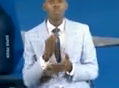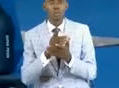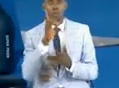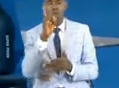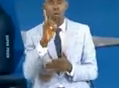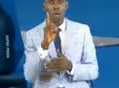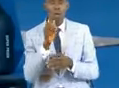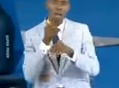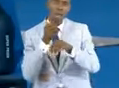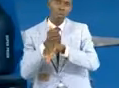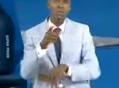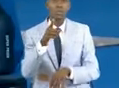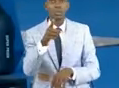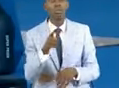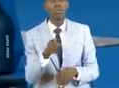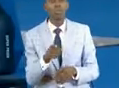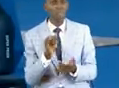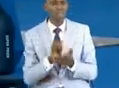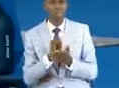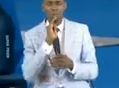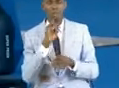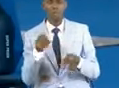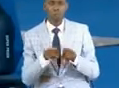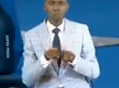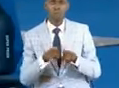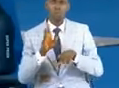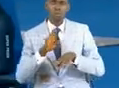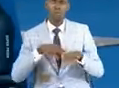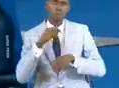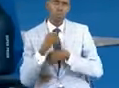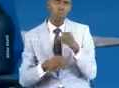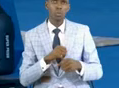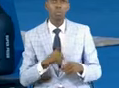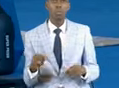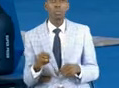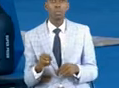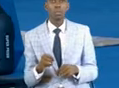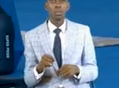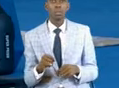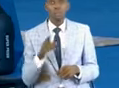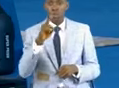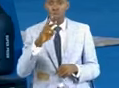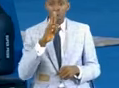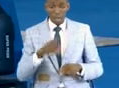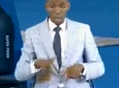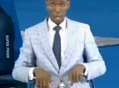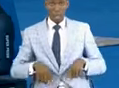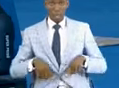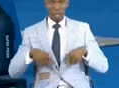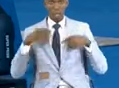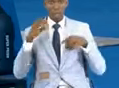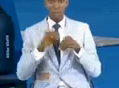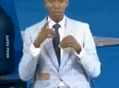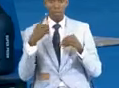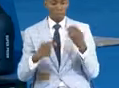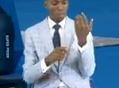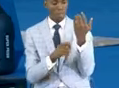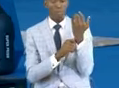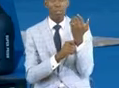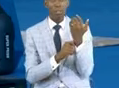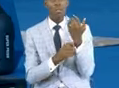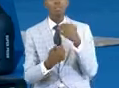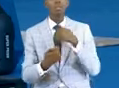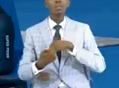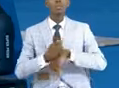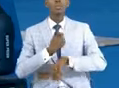kparịa gị, nke a bụkwa iso Kraịst hụkọ ahụhụ. Ọ bụrụ na ị ka dị ndụ, ihe ị ga-eme bụ esi mụwa ka ị